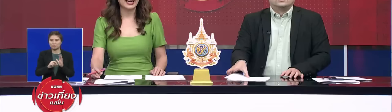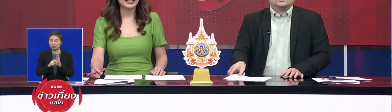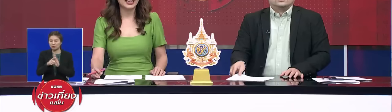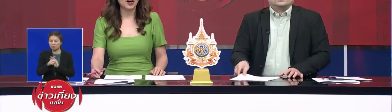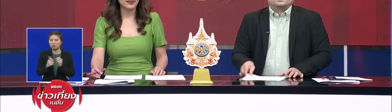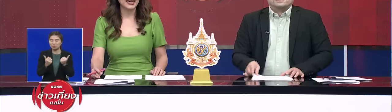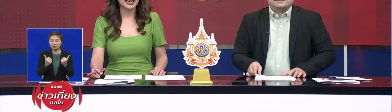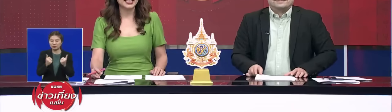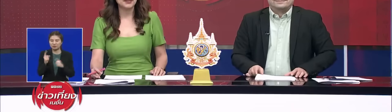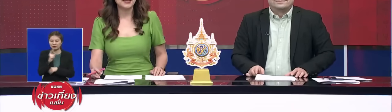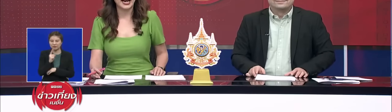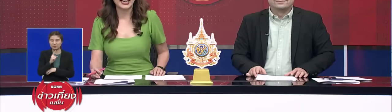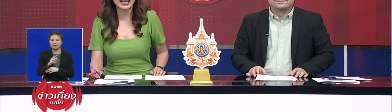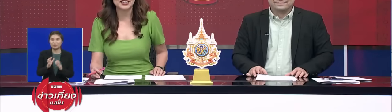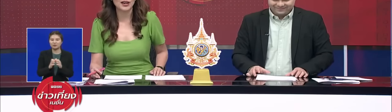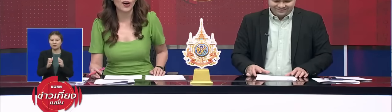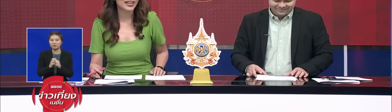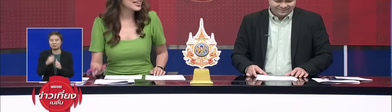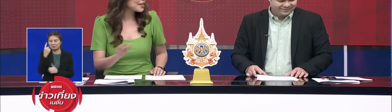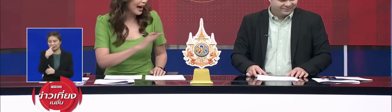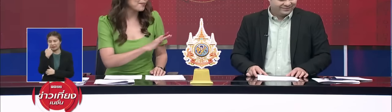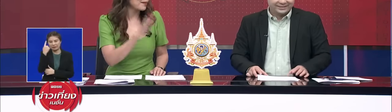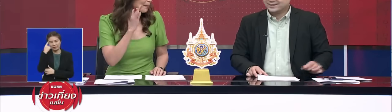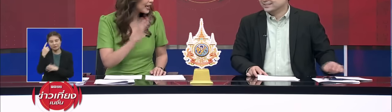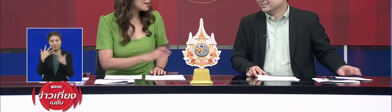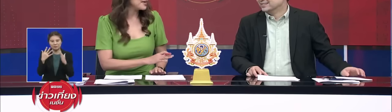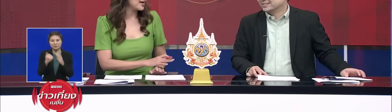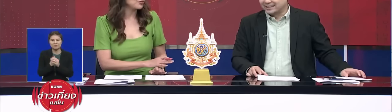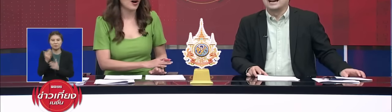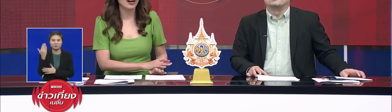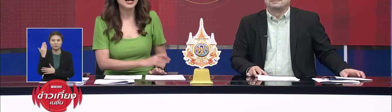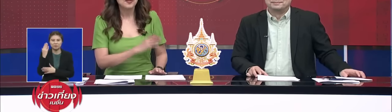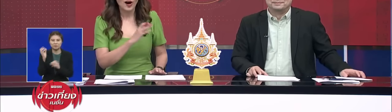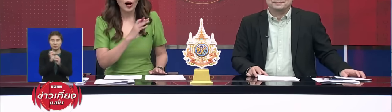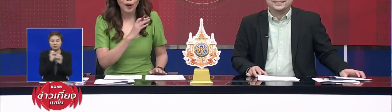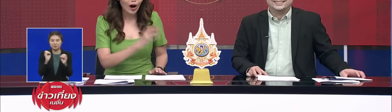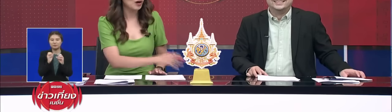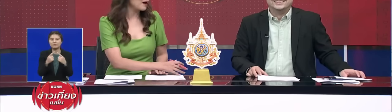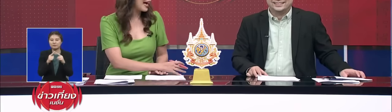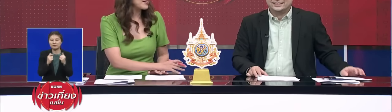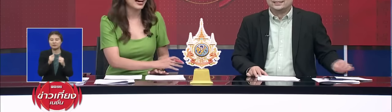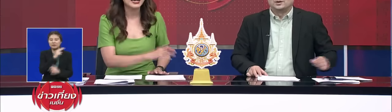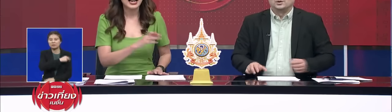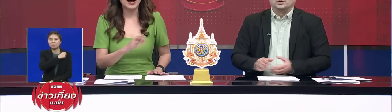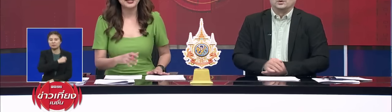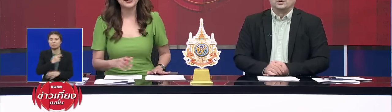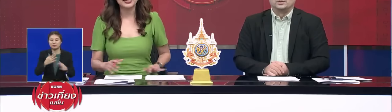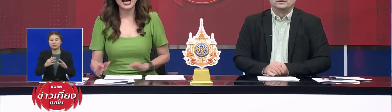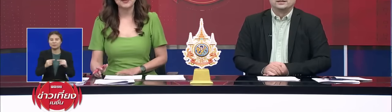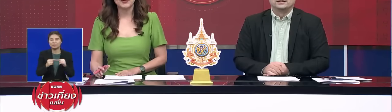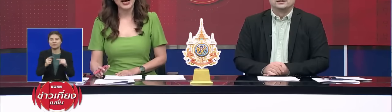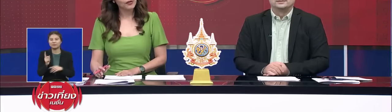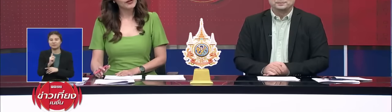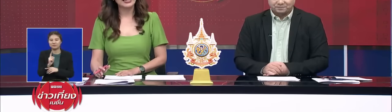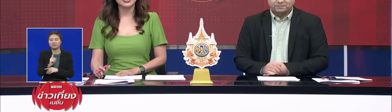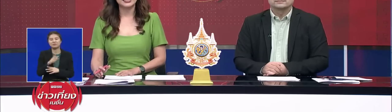ทางไปครั้งนั้นก็เป็นอะไรที่ไม่มีใครคาดคิดมาก่อนที่ผ่านมามันไม่เคยมีไงคุณออพอหมออ๋องไปนะคะคราวนี้ก็เลย